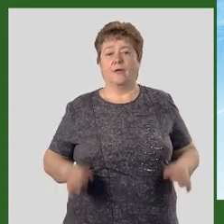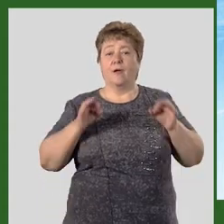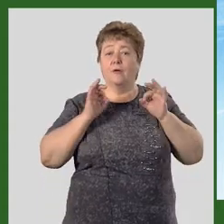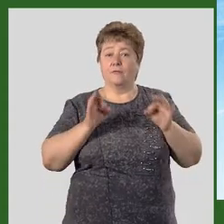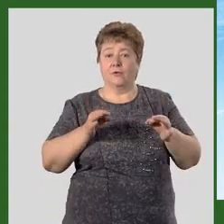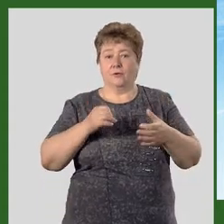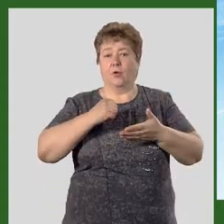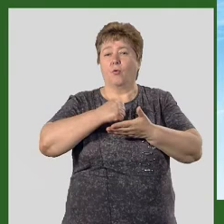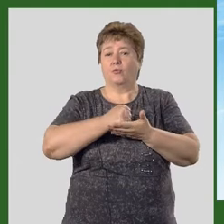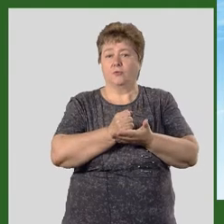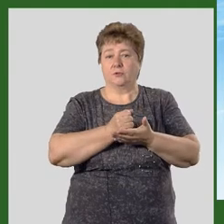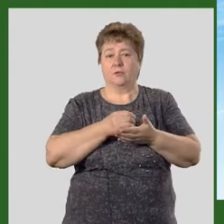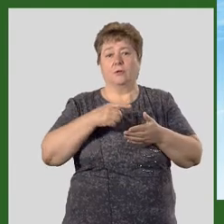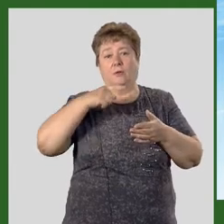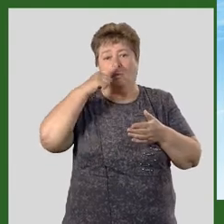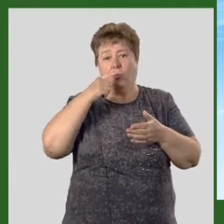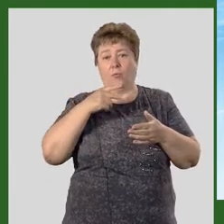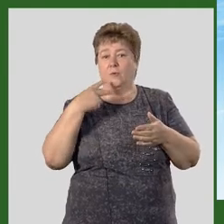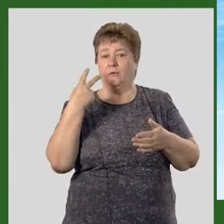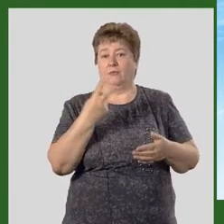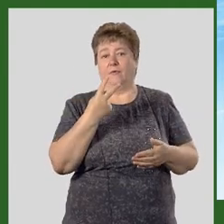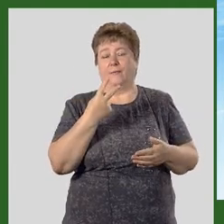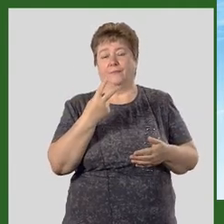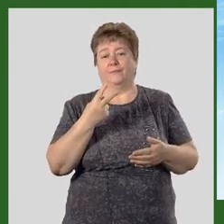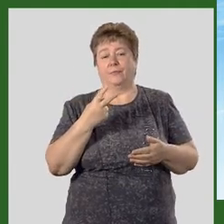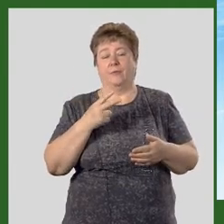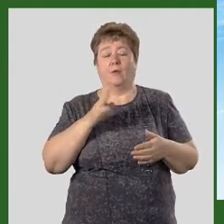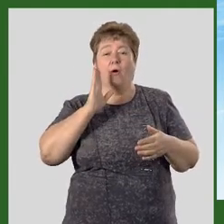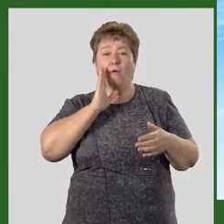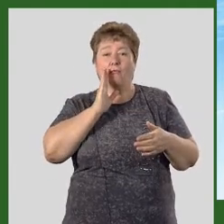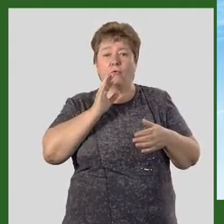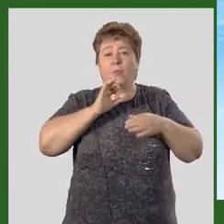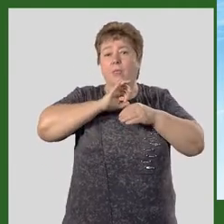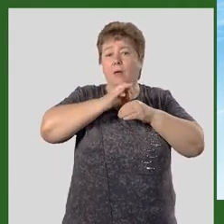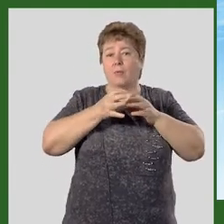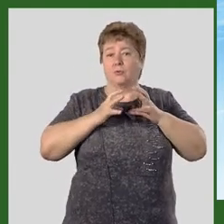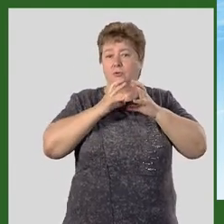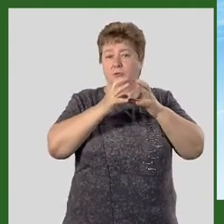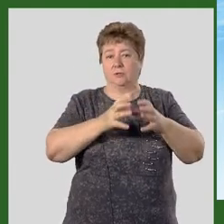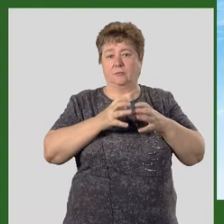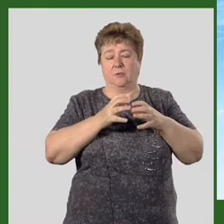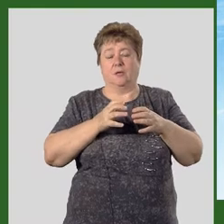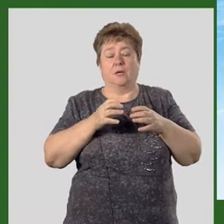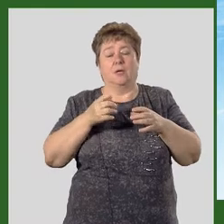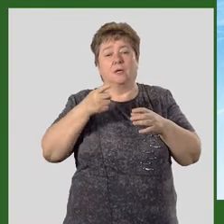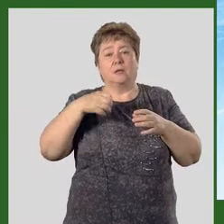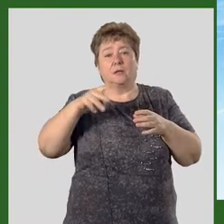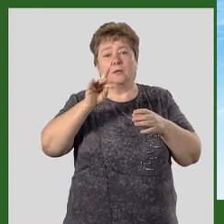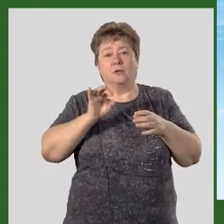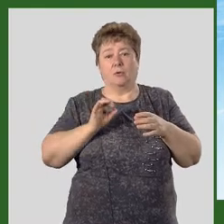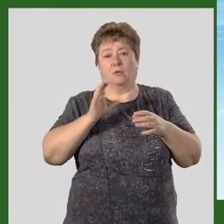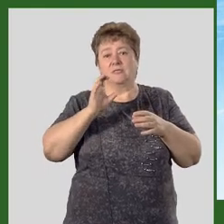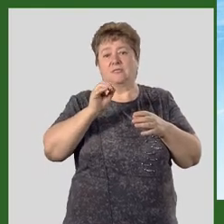Верно утверждение под цифрой 2. Водная оболочка Земли –